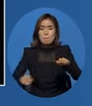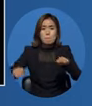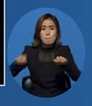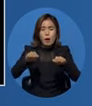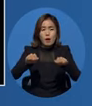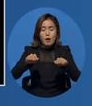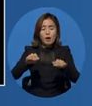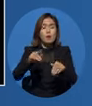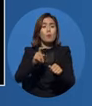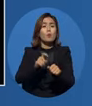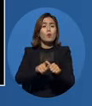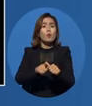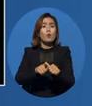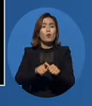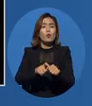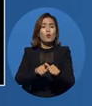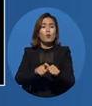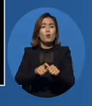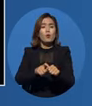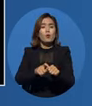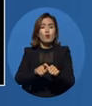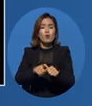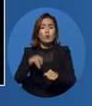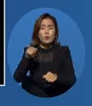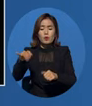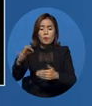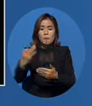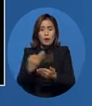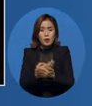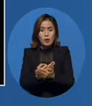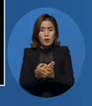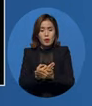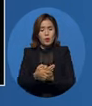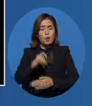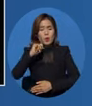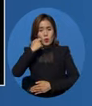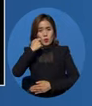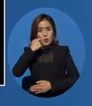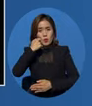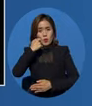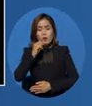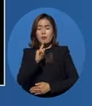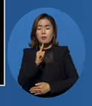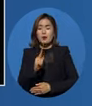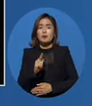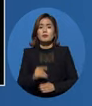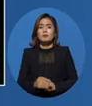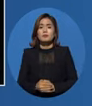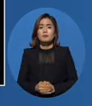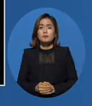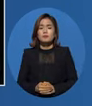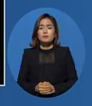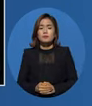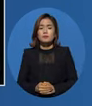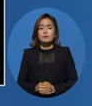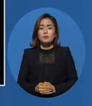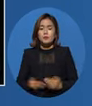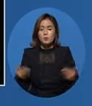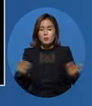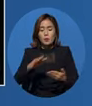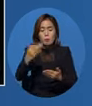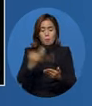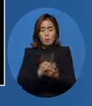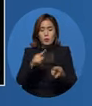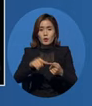되는데 에 좀 최저임금을 할 때 그렇게 어려웠다는 말씀을 드리고 노동 임금 의